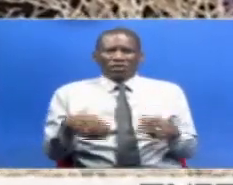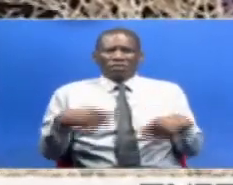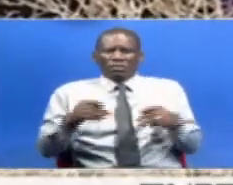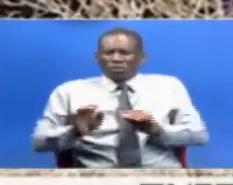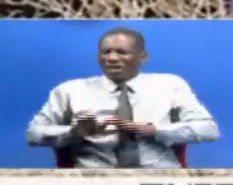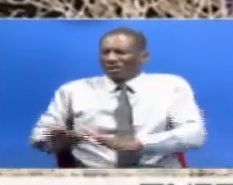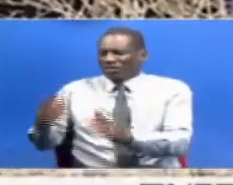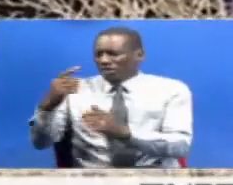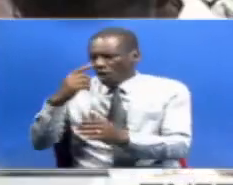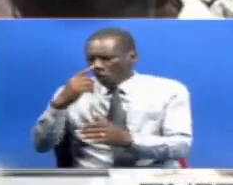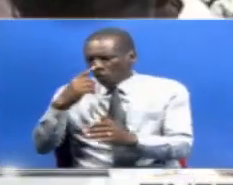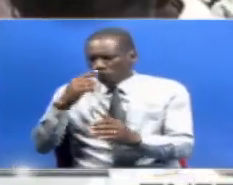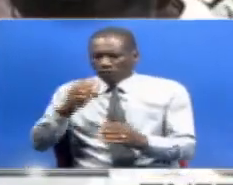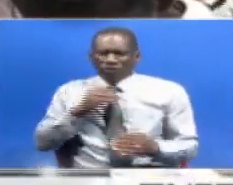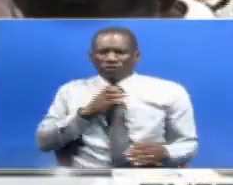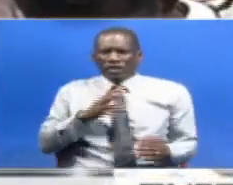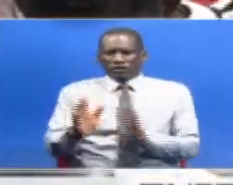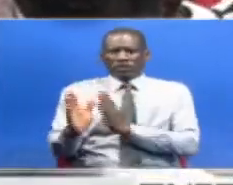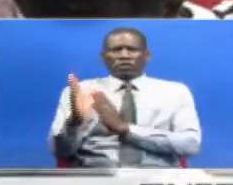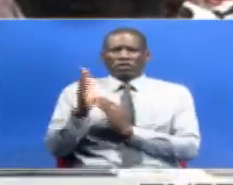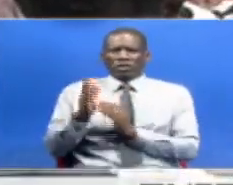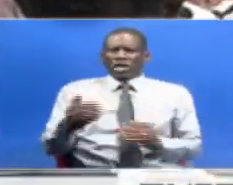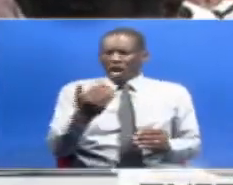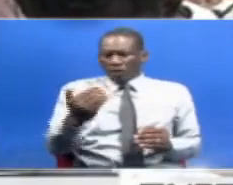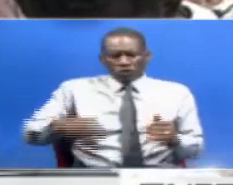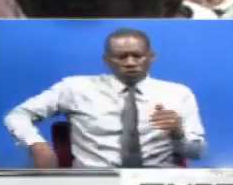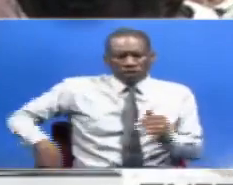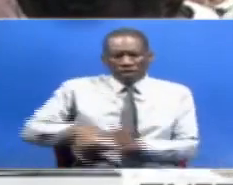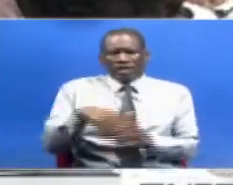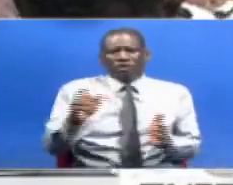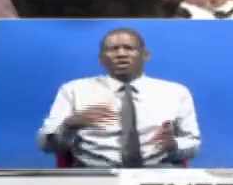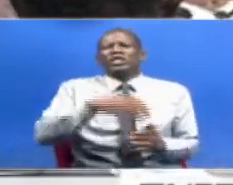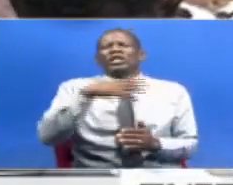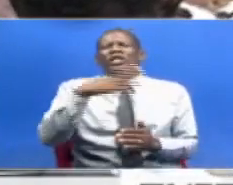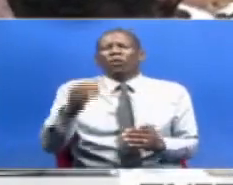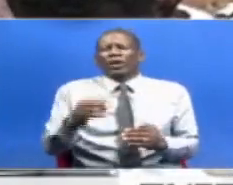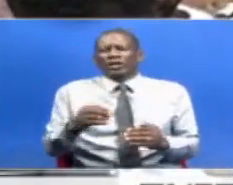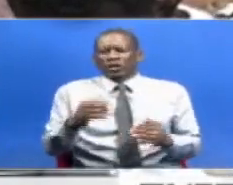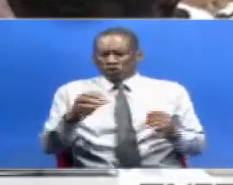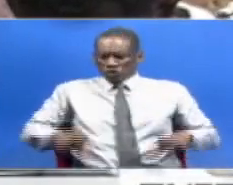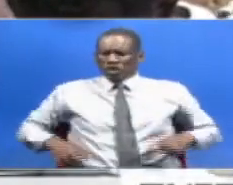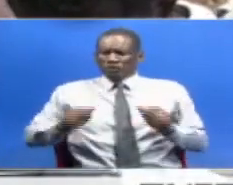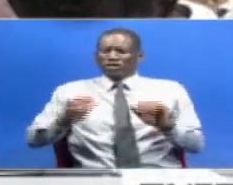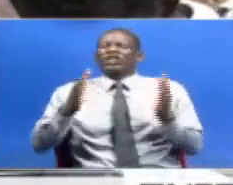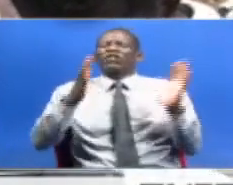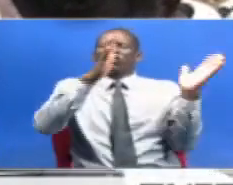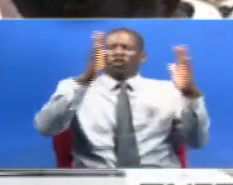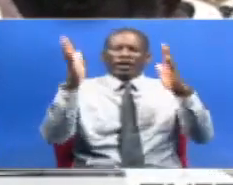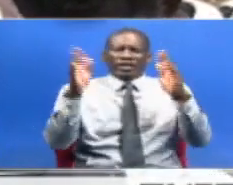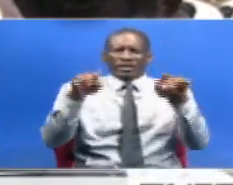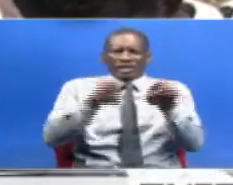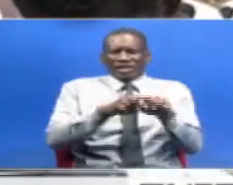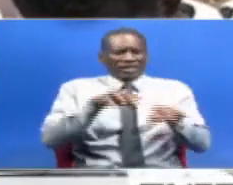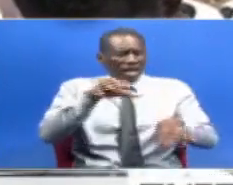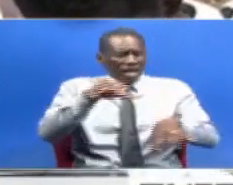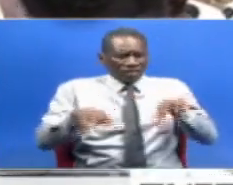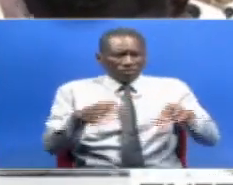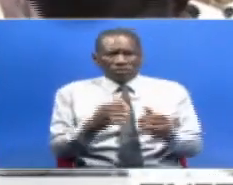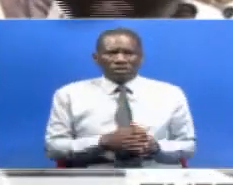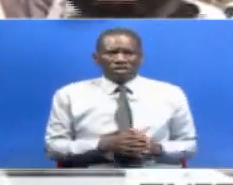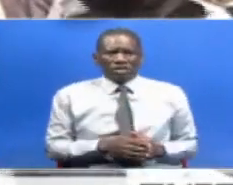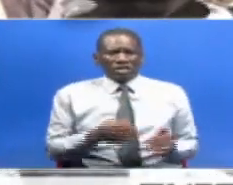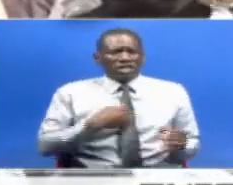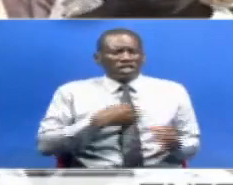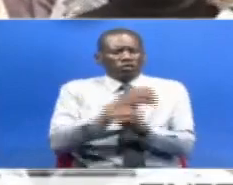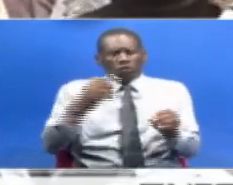makwao wakihofia usalama wao. Watoto wetu wakafukuzwa wakaenda kukaa juu ya mti kama wanyama, waliachwa hapa wanakaa kama wanyama, hawana makwao,